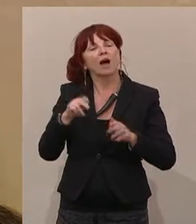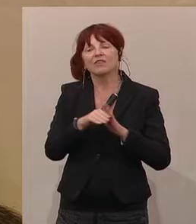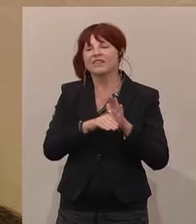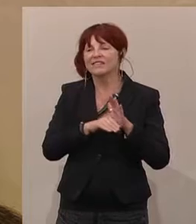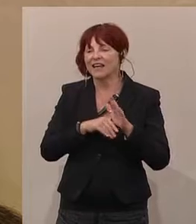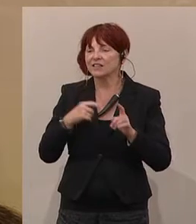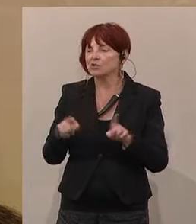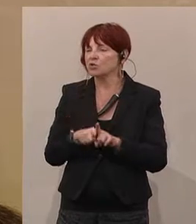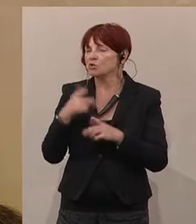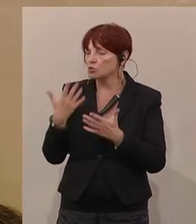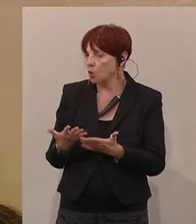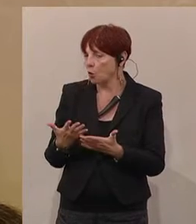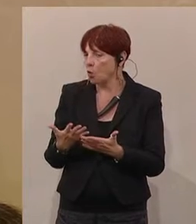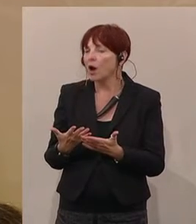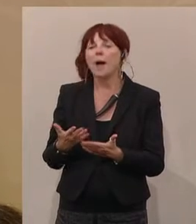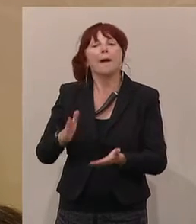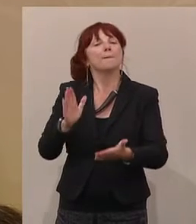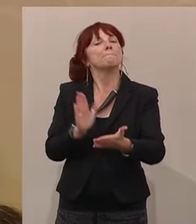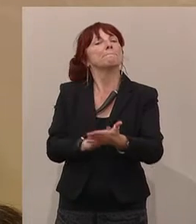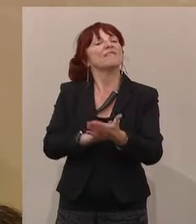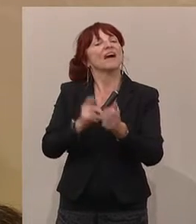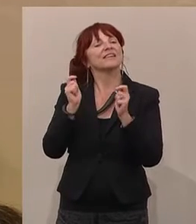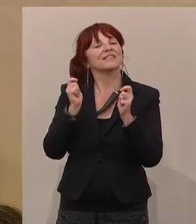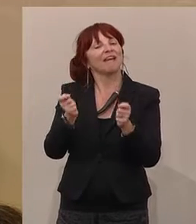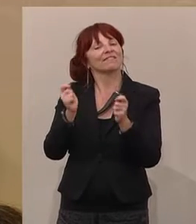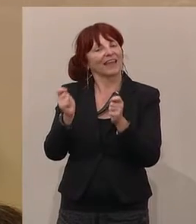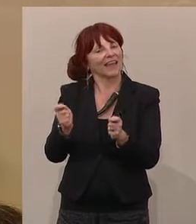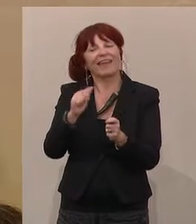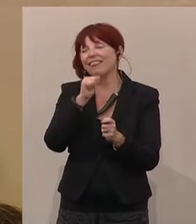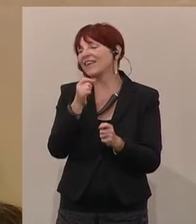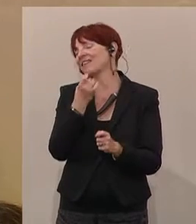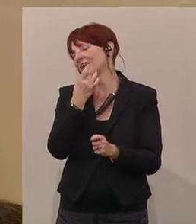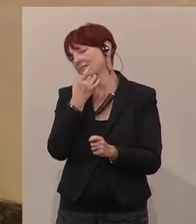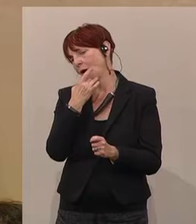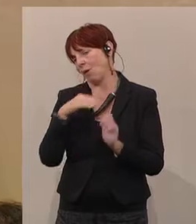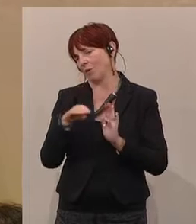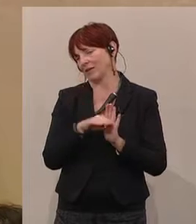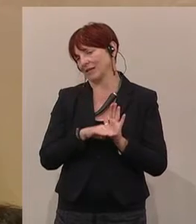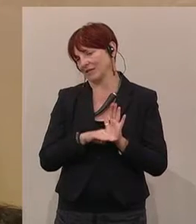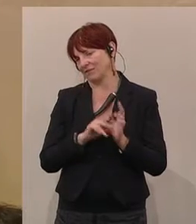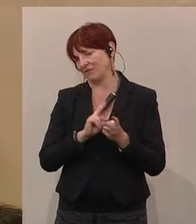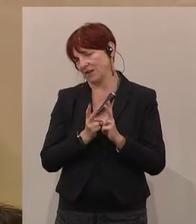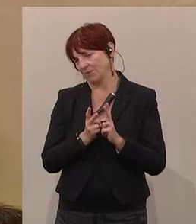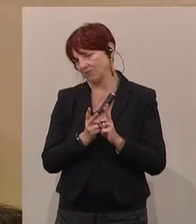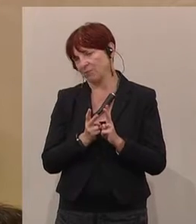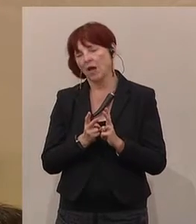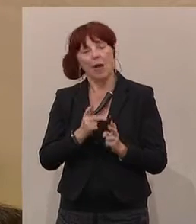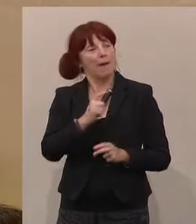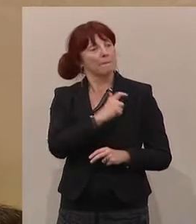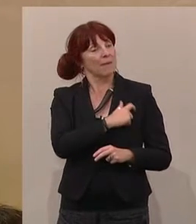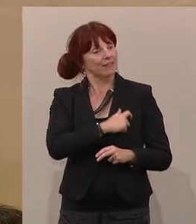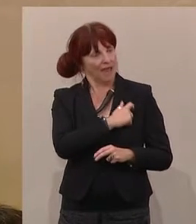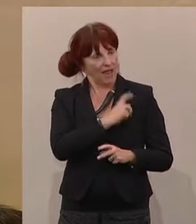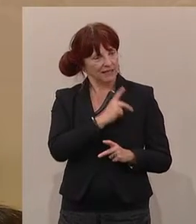von Beweisanträgen nicht explizit geregelt ist und dass die Möglichkeiten, dass die Parteien einen Beweisantrag stellen